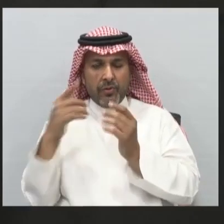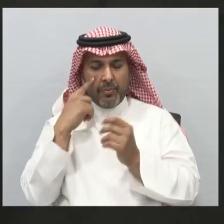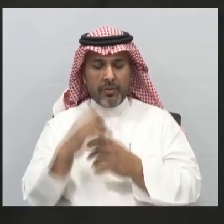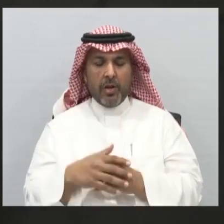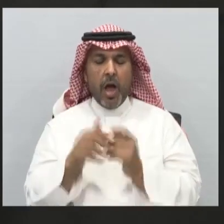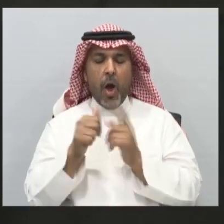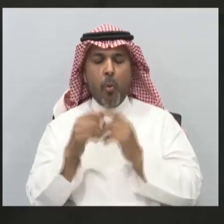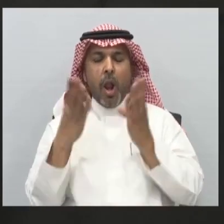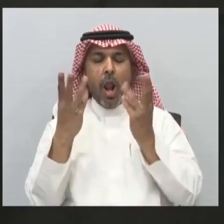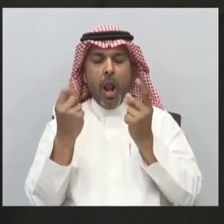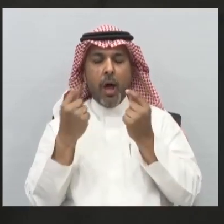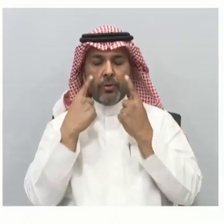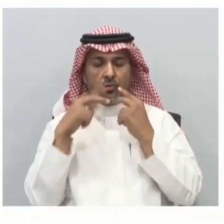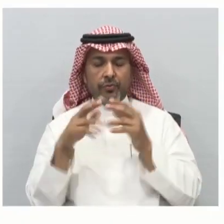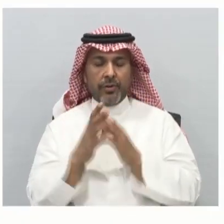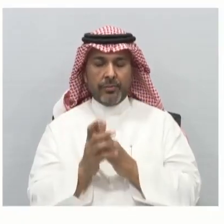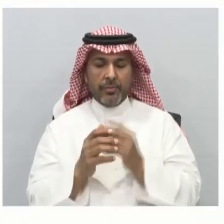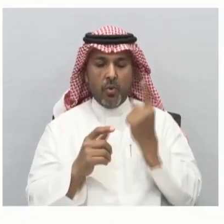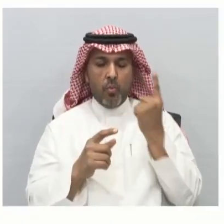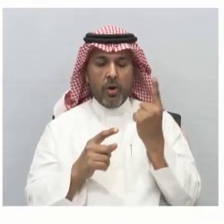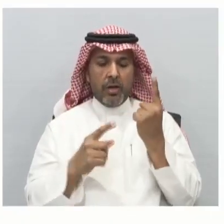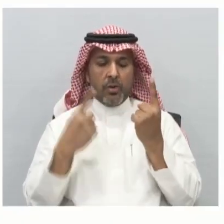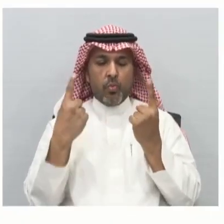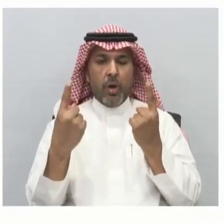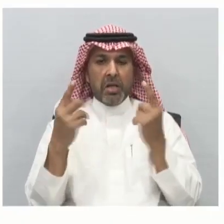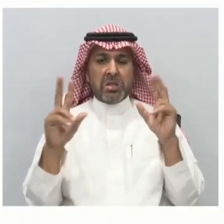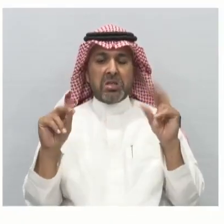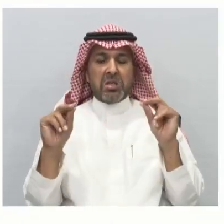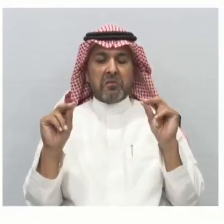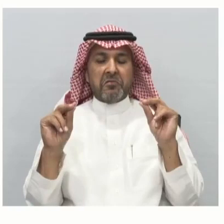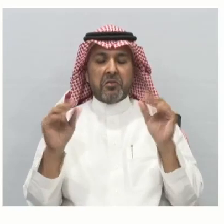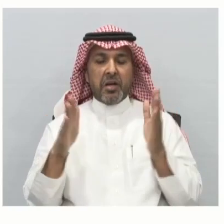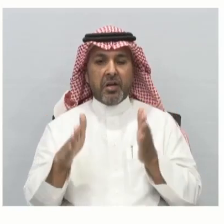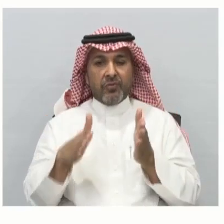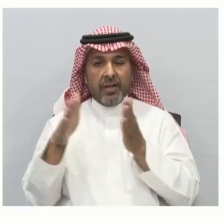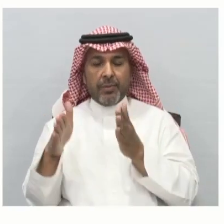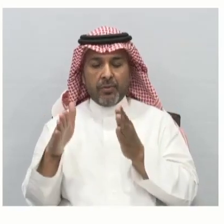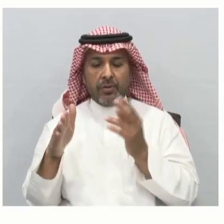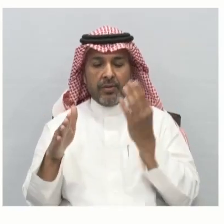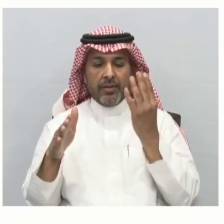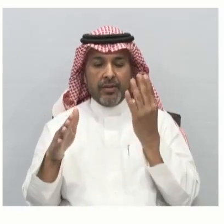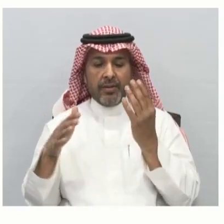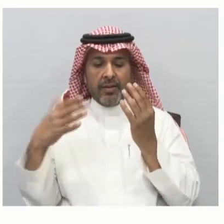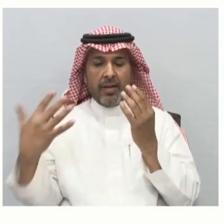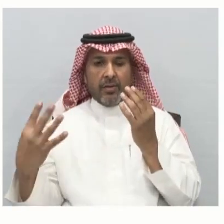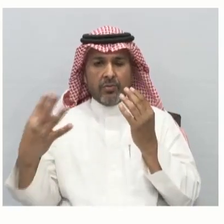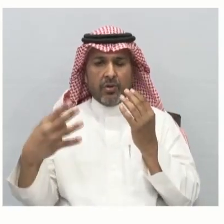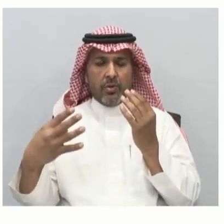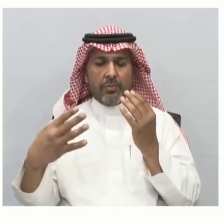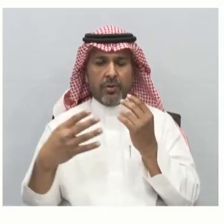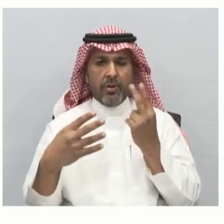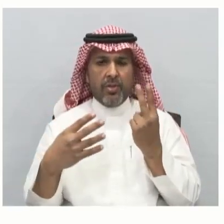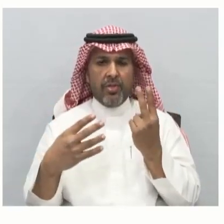بمقارنه العدد الصحيح عندي هنا واحد عندي هنا واحد انتقل الان الاجزاء عندي 45 جزء من